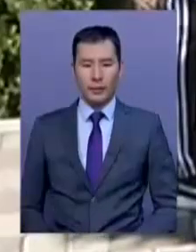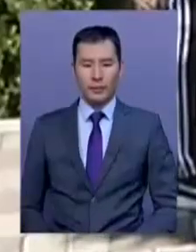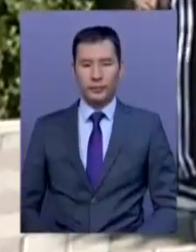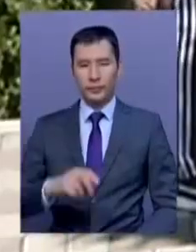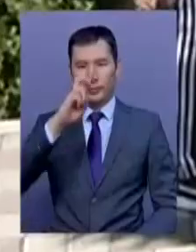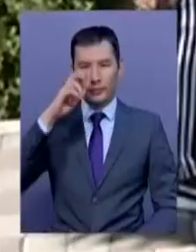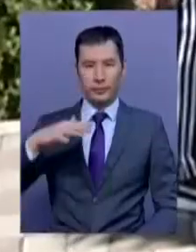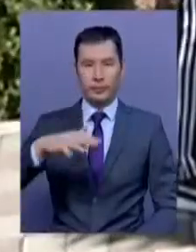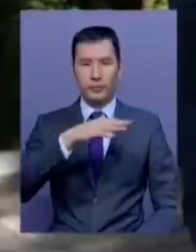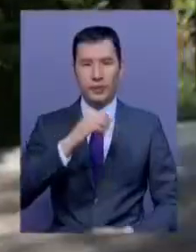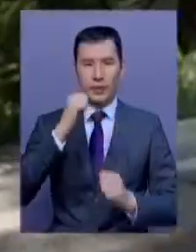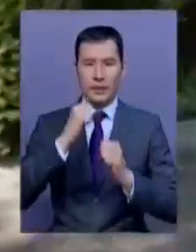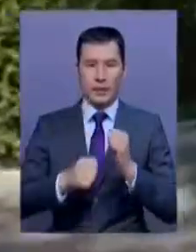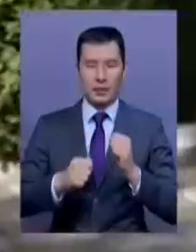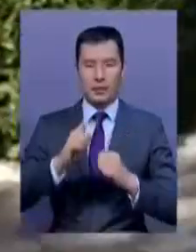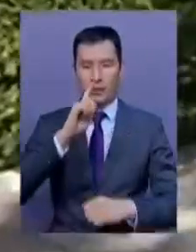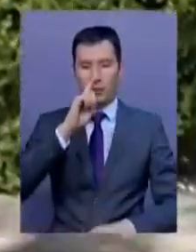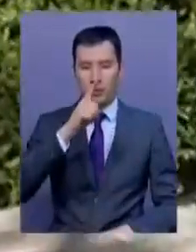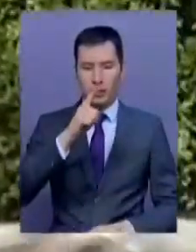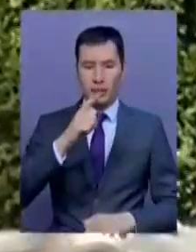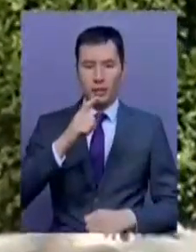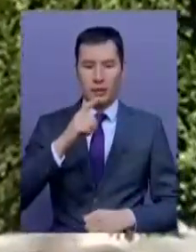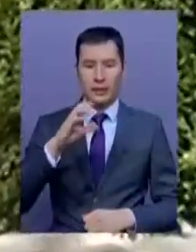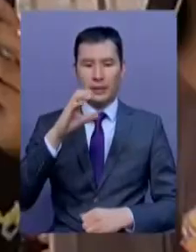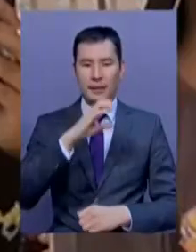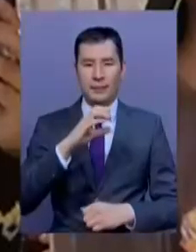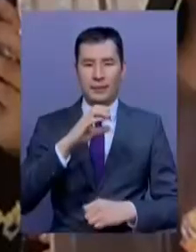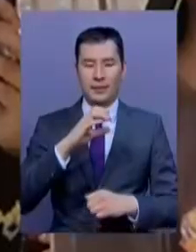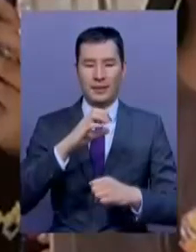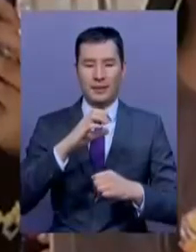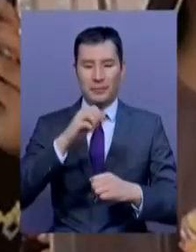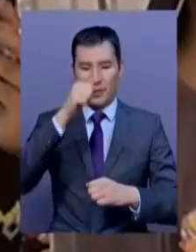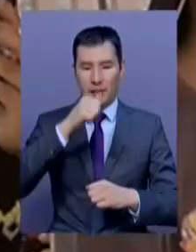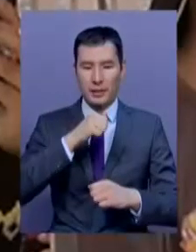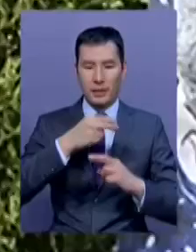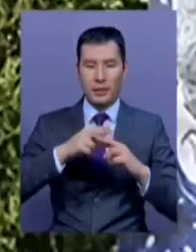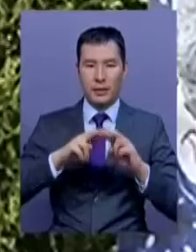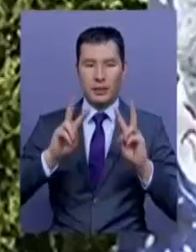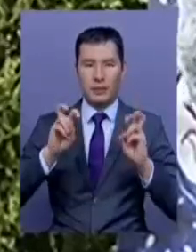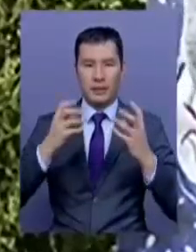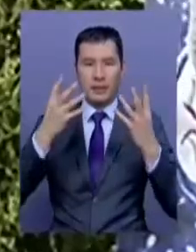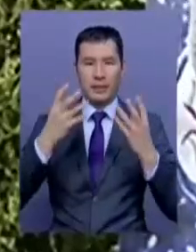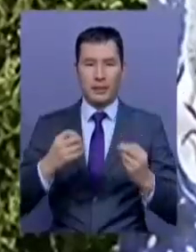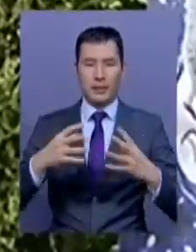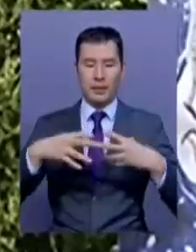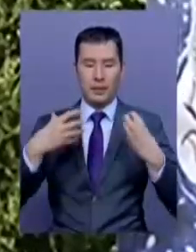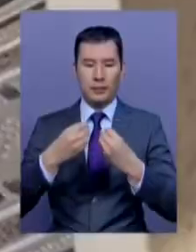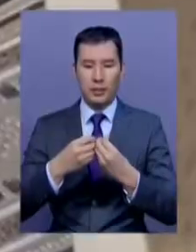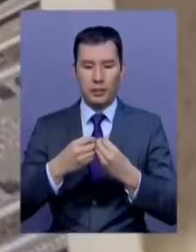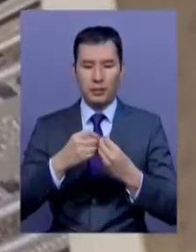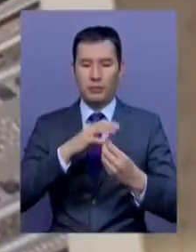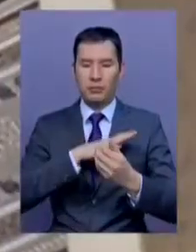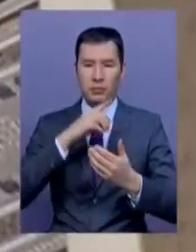Елімізде жыл сайын отбасы күні 42 айының 2-ші жексенбісі тойланады. Бұл мереке 13-ші 42 күні. Тұрмыстық